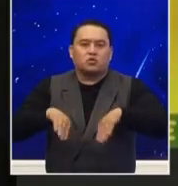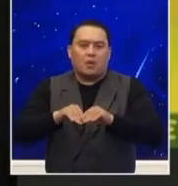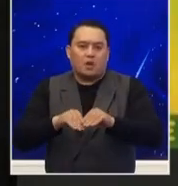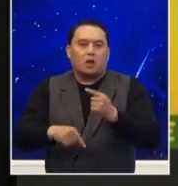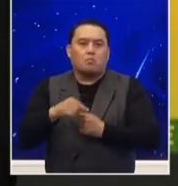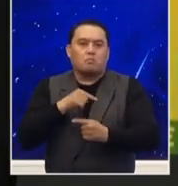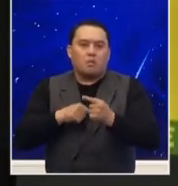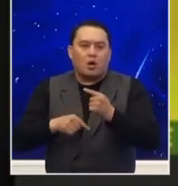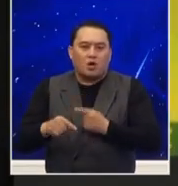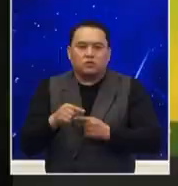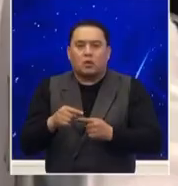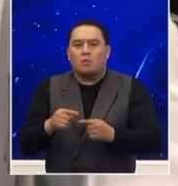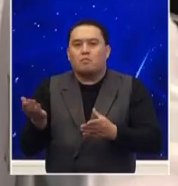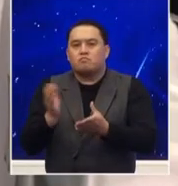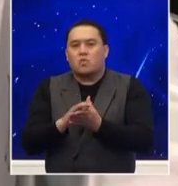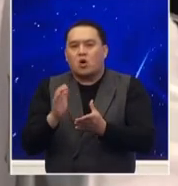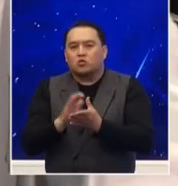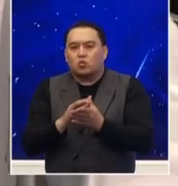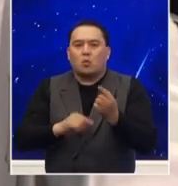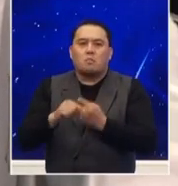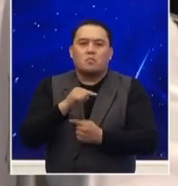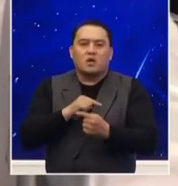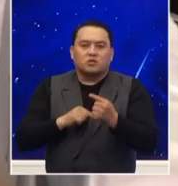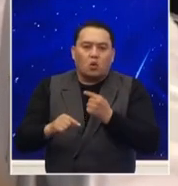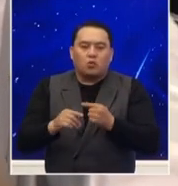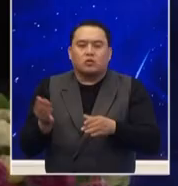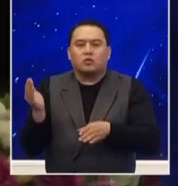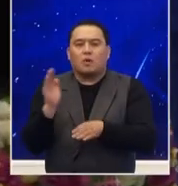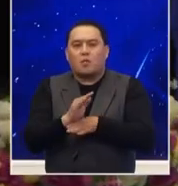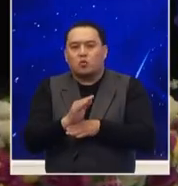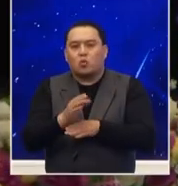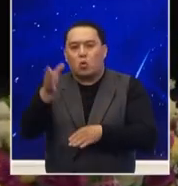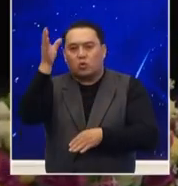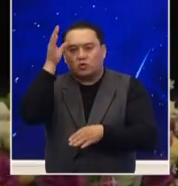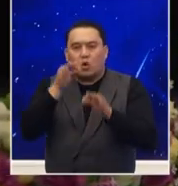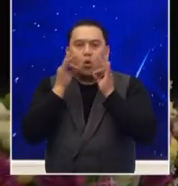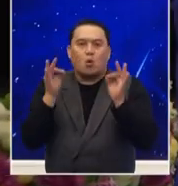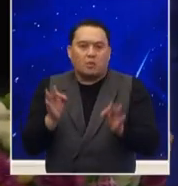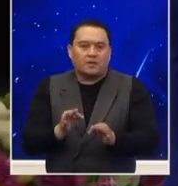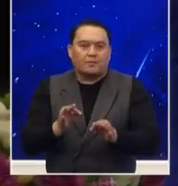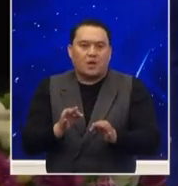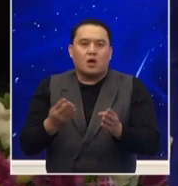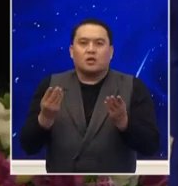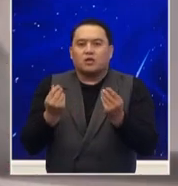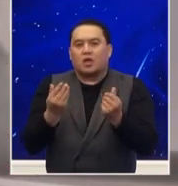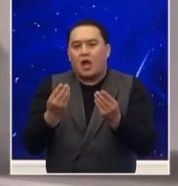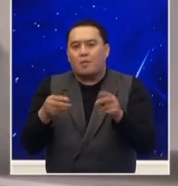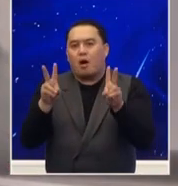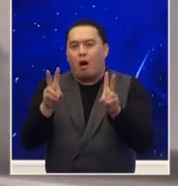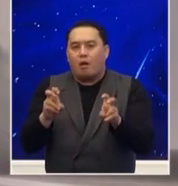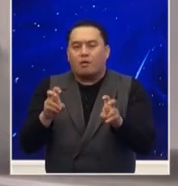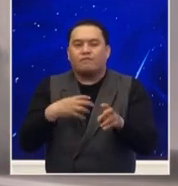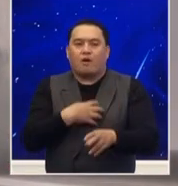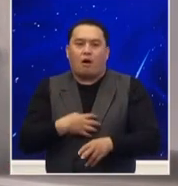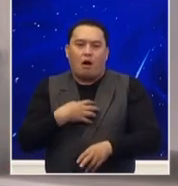также предпринимательской среды познают секреты бизнеса или пополняют багаж уже имеющихся знаний. Тема бюджетного планирования